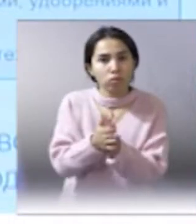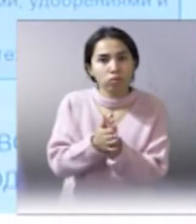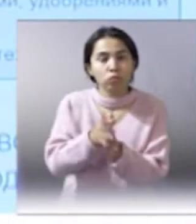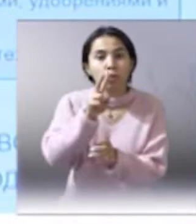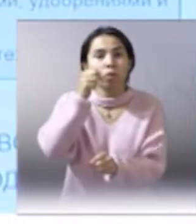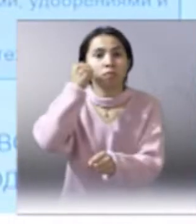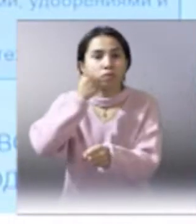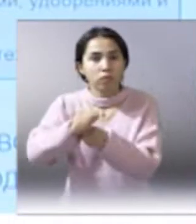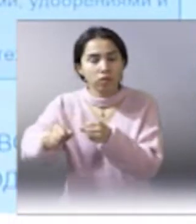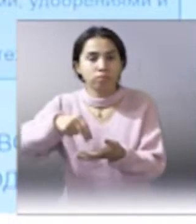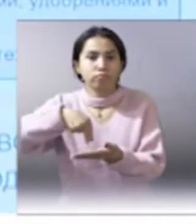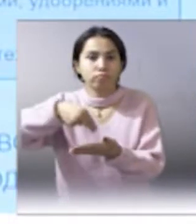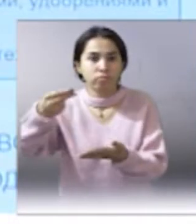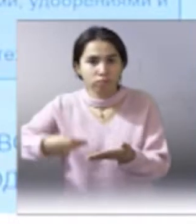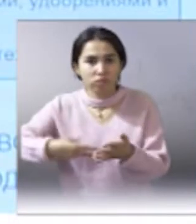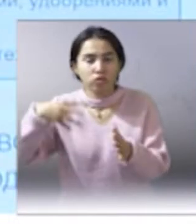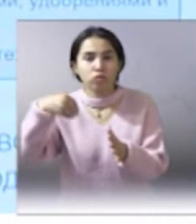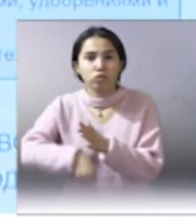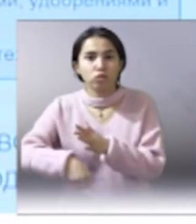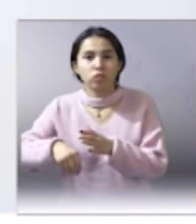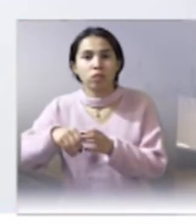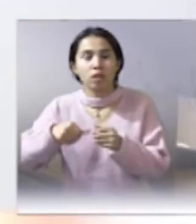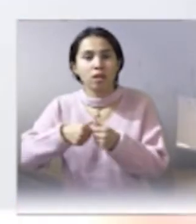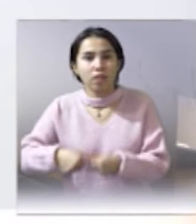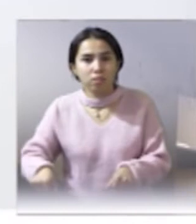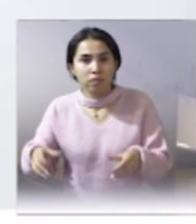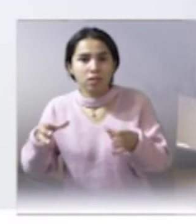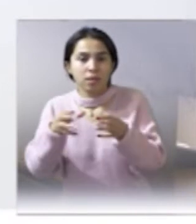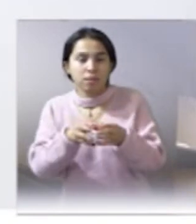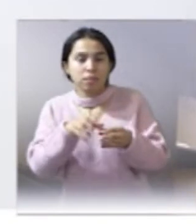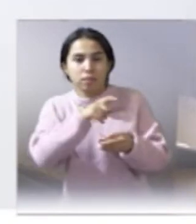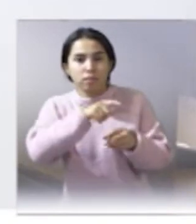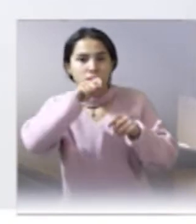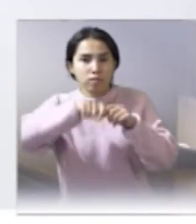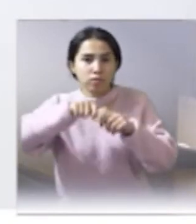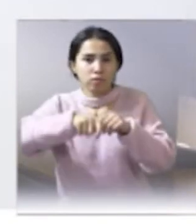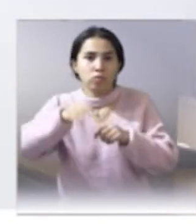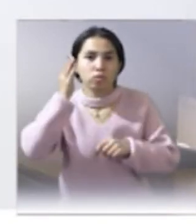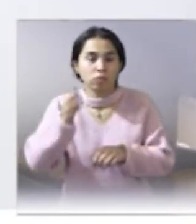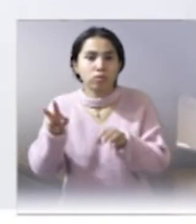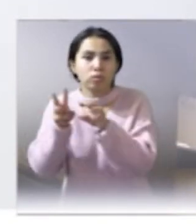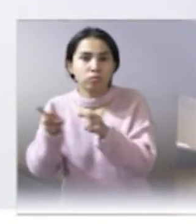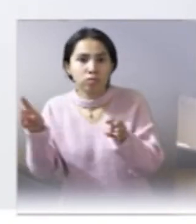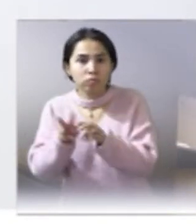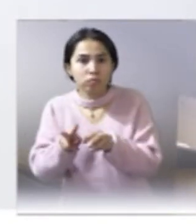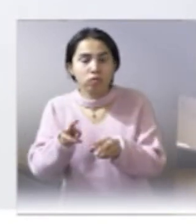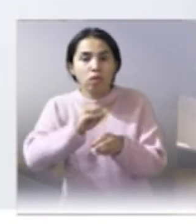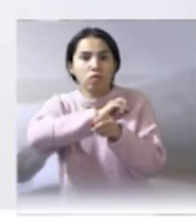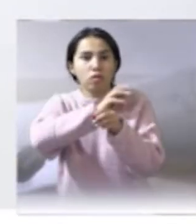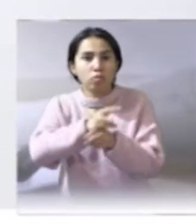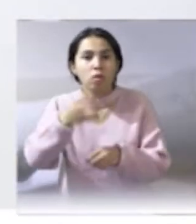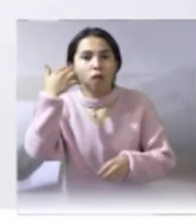Первое – эффективное использование присадебных участков. Второе – увеличение производительности скота и птиц во дворах. Третье –